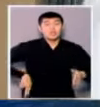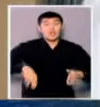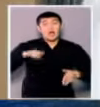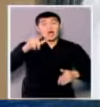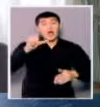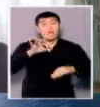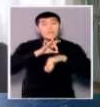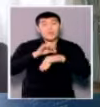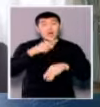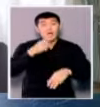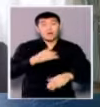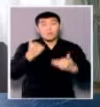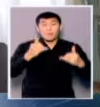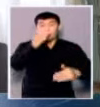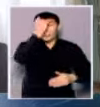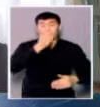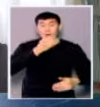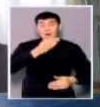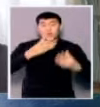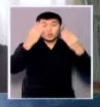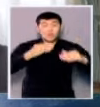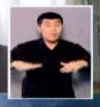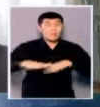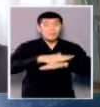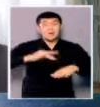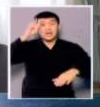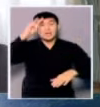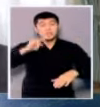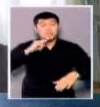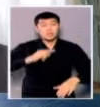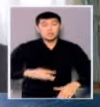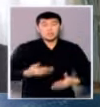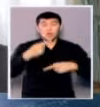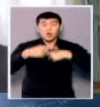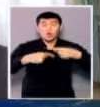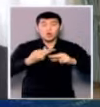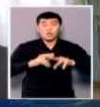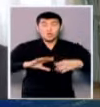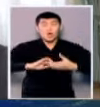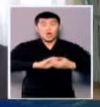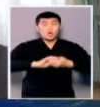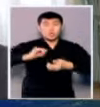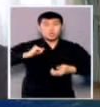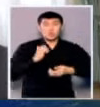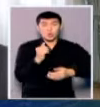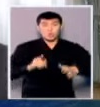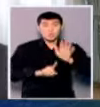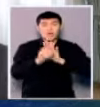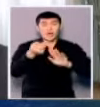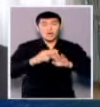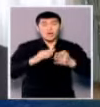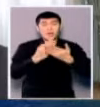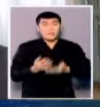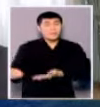Ғабит Қайрекешев. Алғыс айту күні барлық Қазақстандағы ұлттарды достыққа, ынтымақтастыққа,